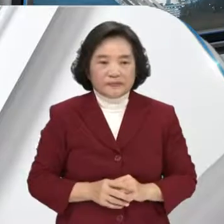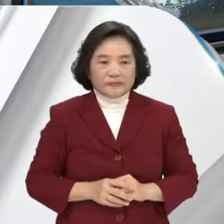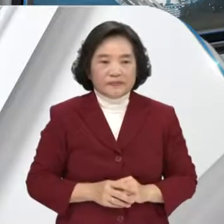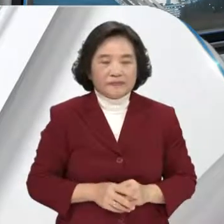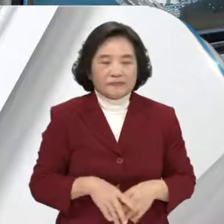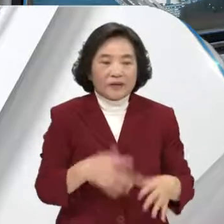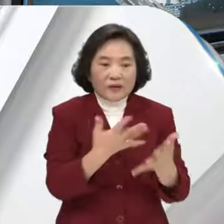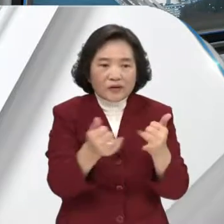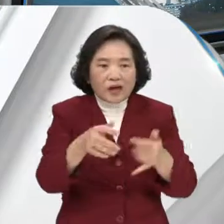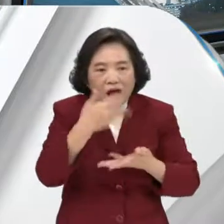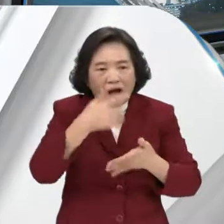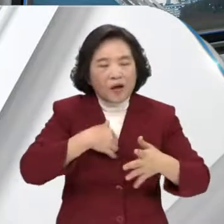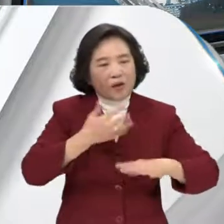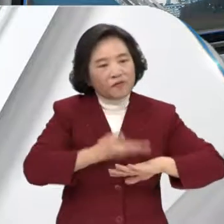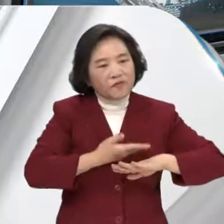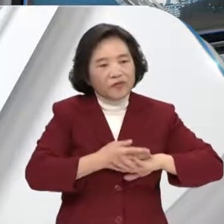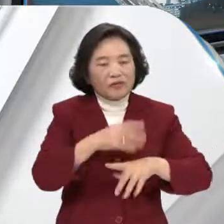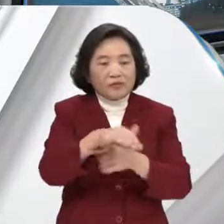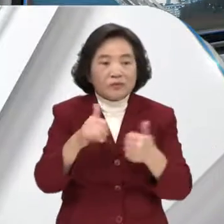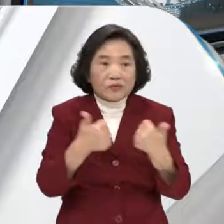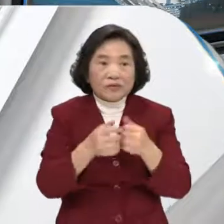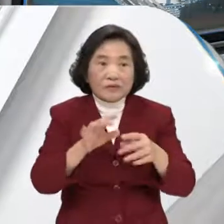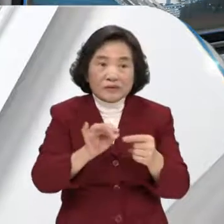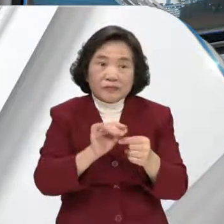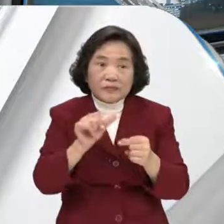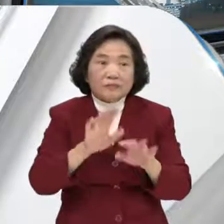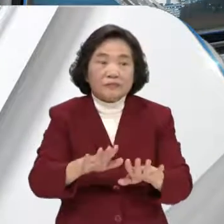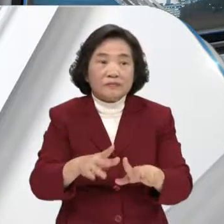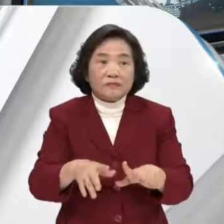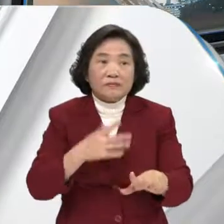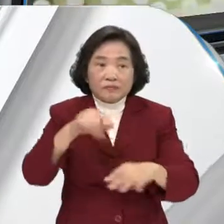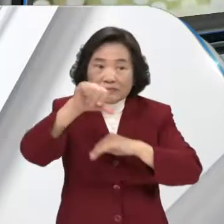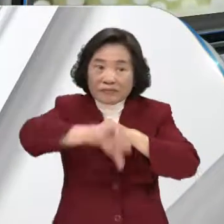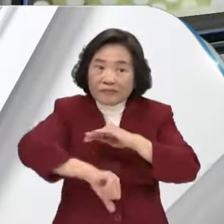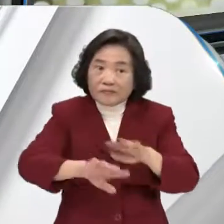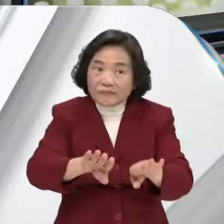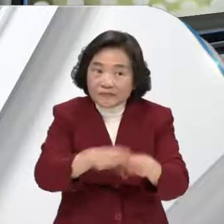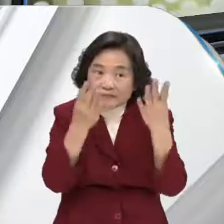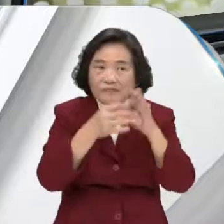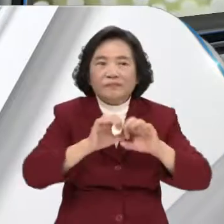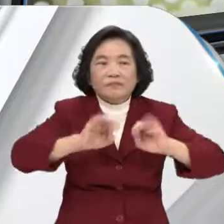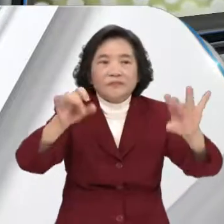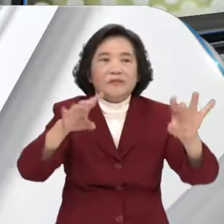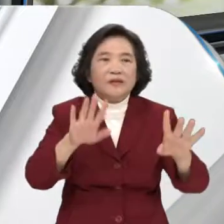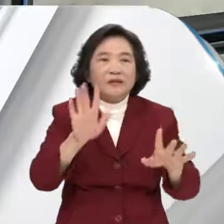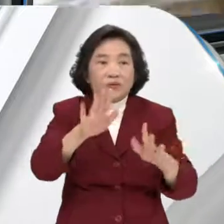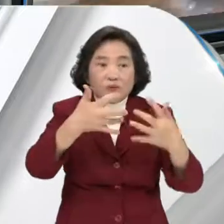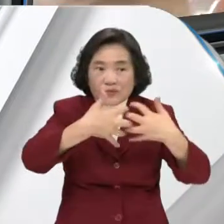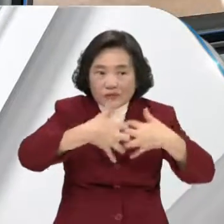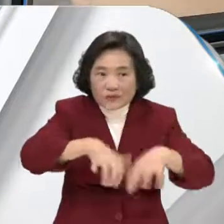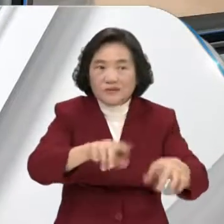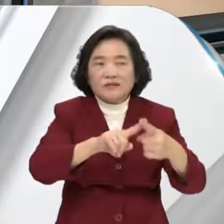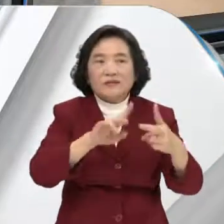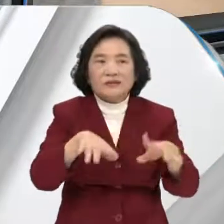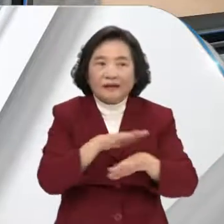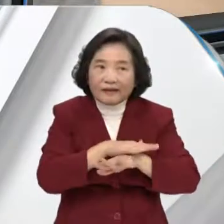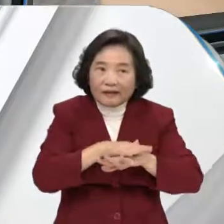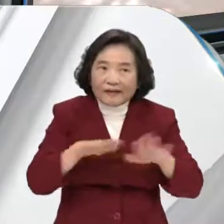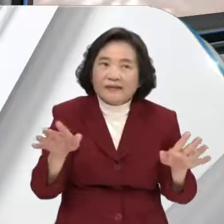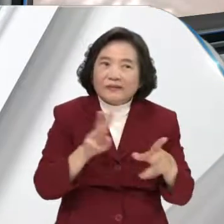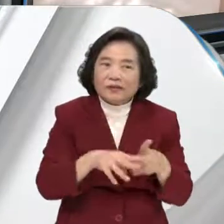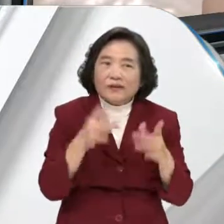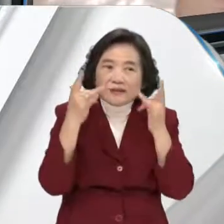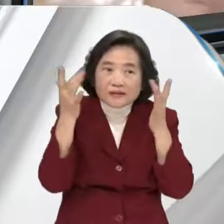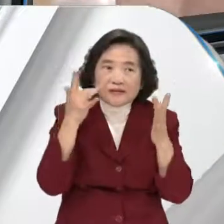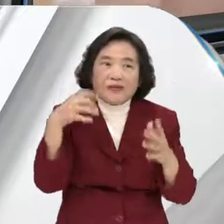我的问候上阿是的安心，侬会会对这把空间的天然好奇是可以去推广，将就通过有机模式安